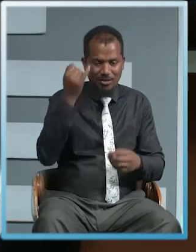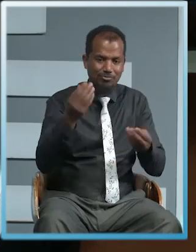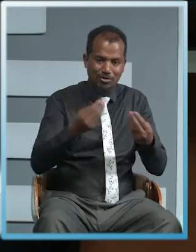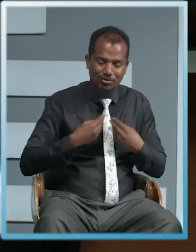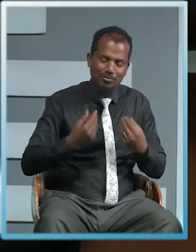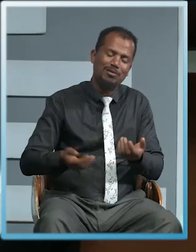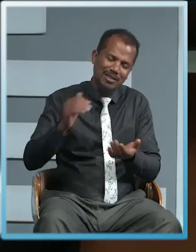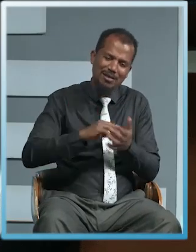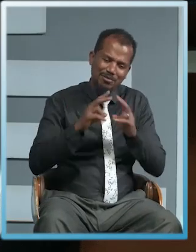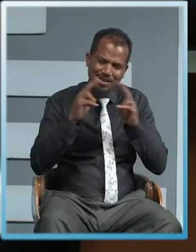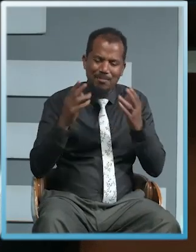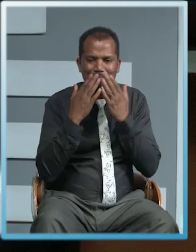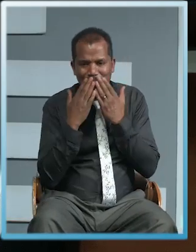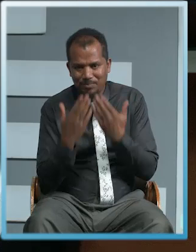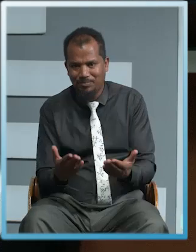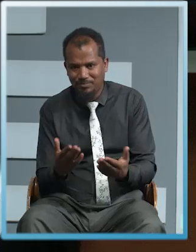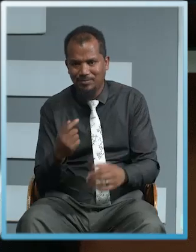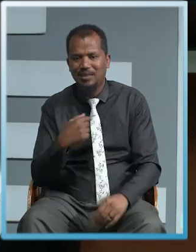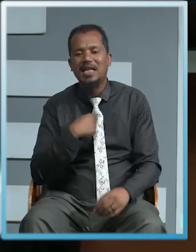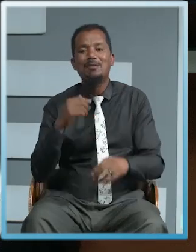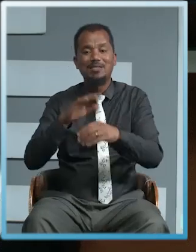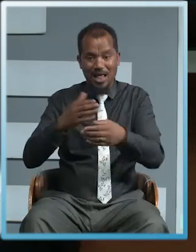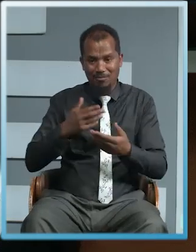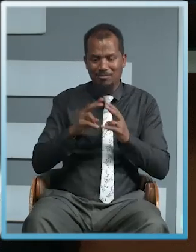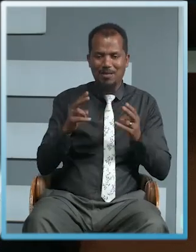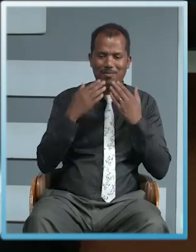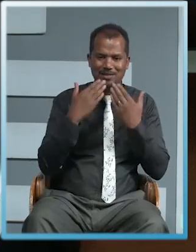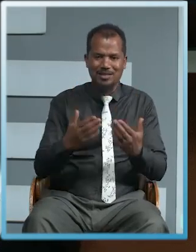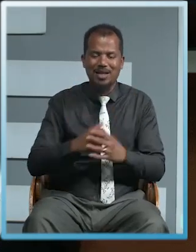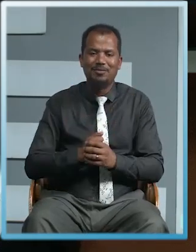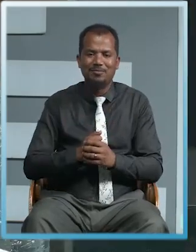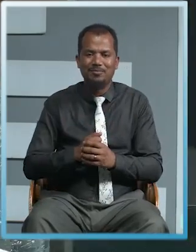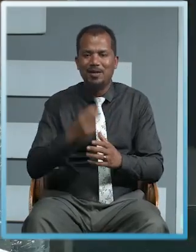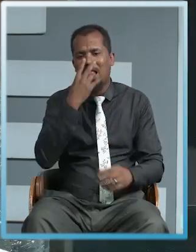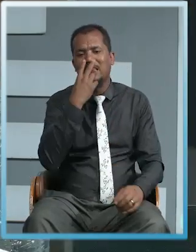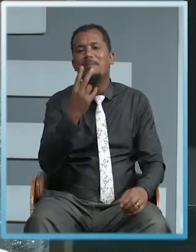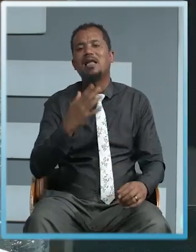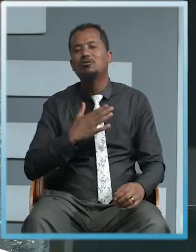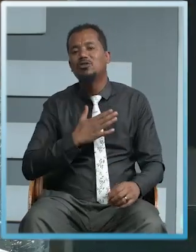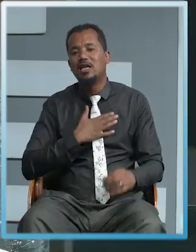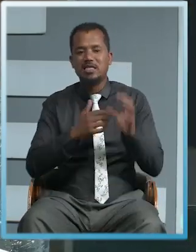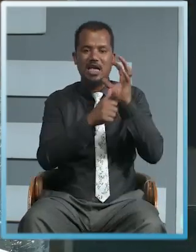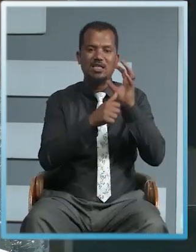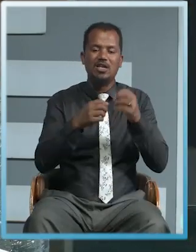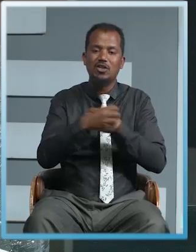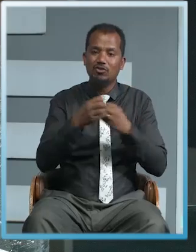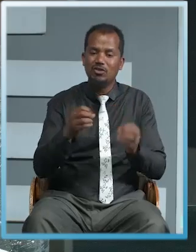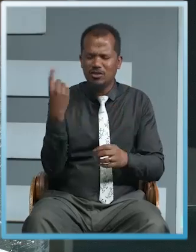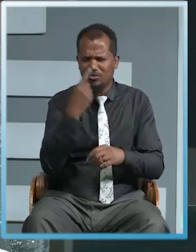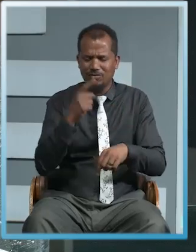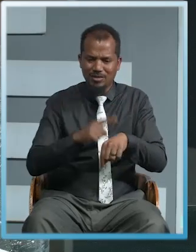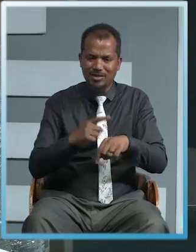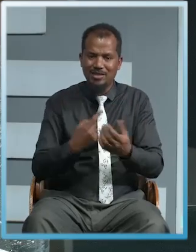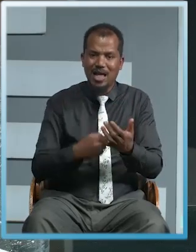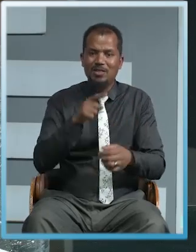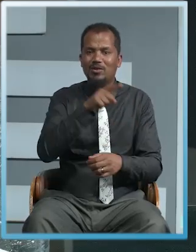ስላካሩን በድጋሚ በጣም አመሰግናለሁ እኔም ስለጋበዛችሁኝ አመሰግናለሁ ተመልካቾቻችን ከሰዓት ስቱዲዮ ዘወትር